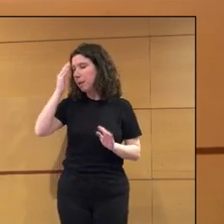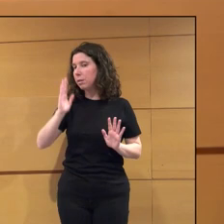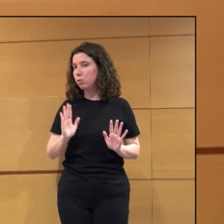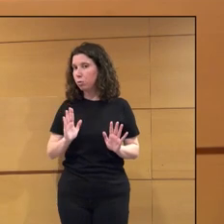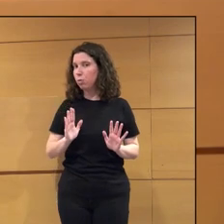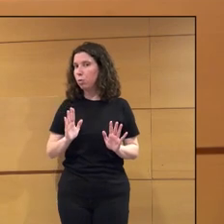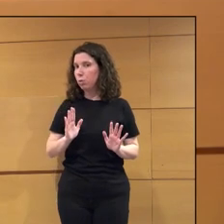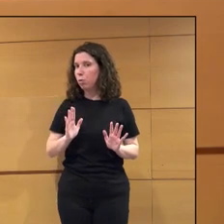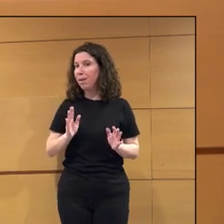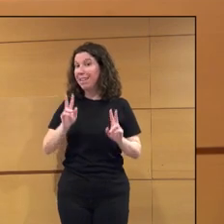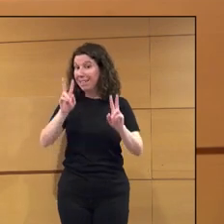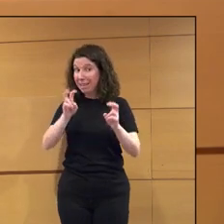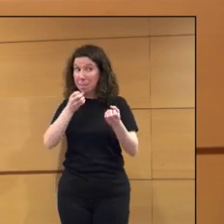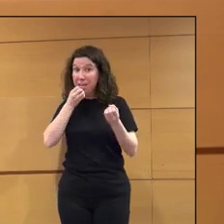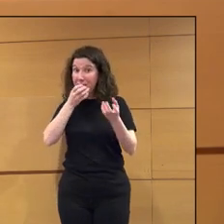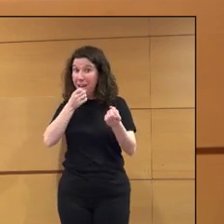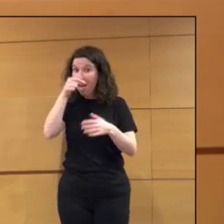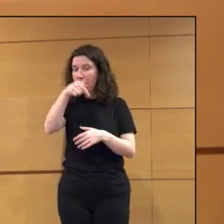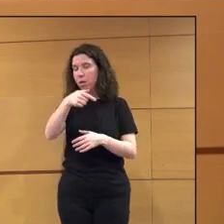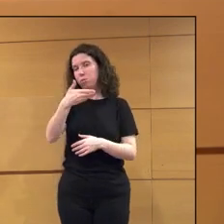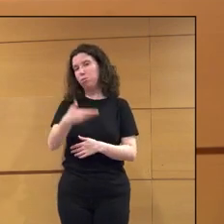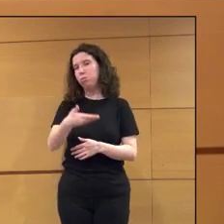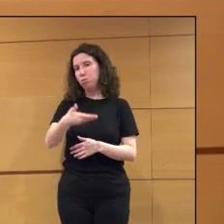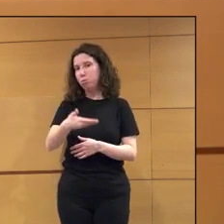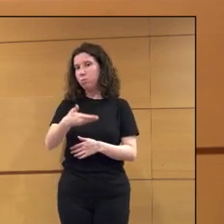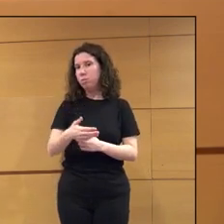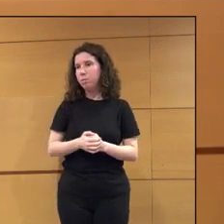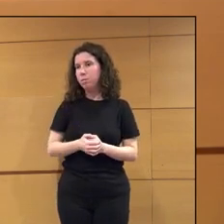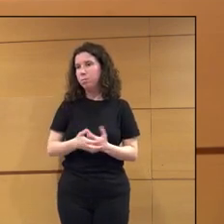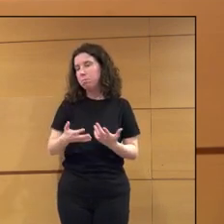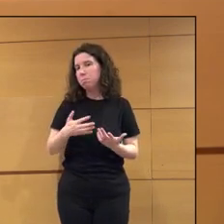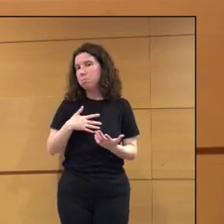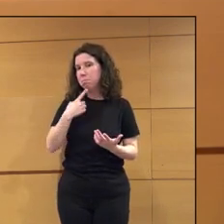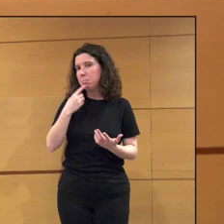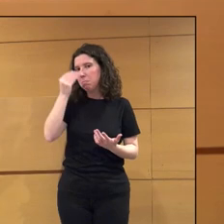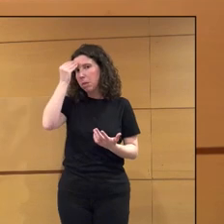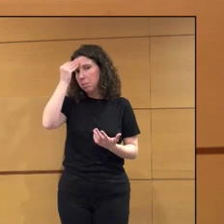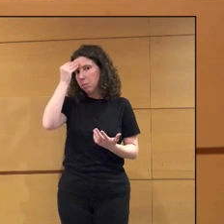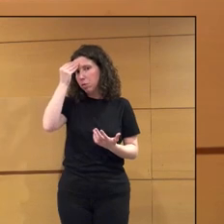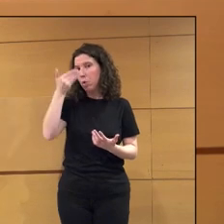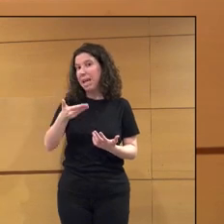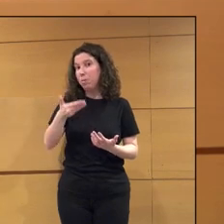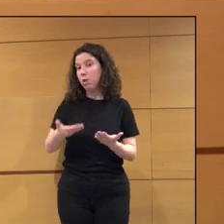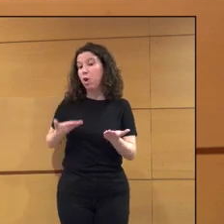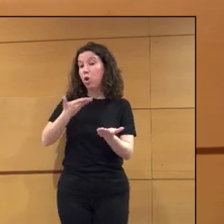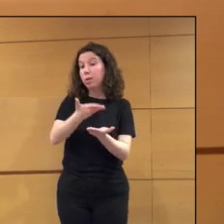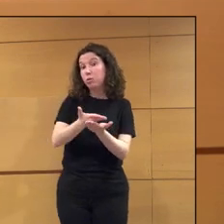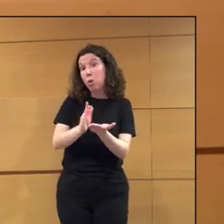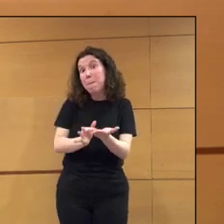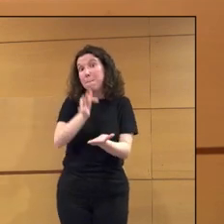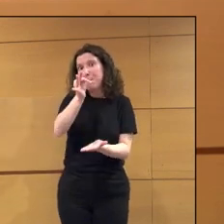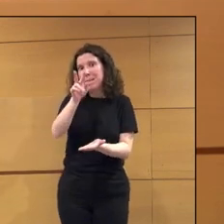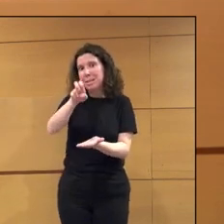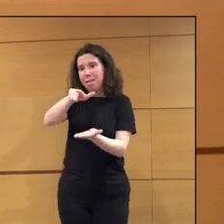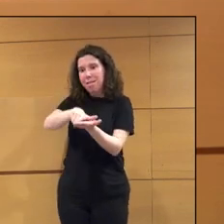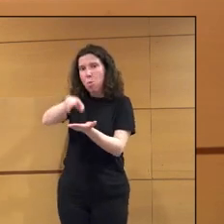dades és molt important i aleshores també crec que és una bona contribució i per el català, que és una